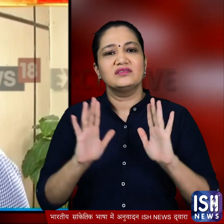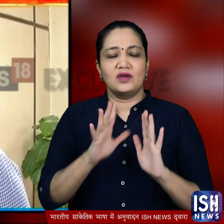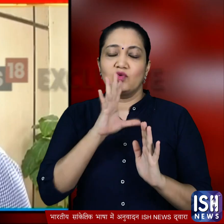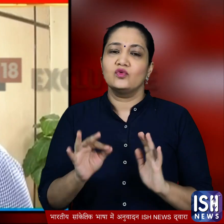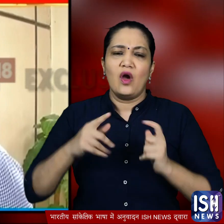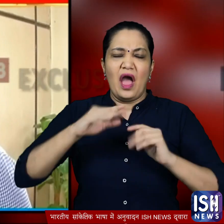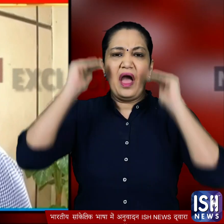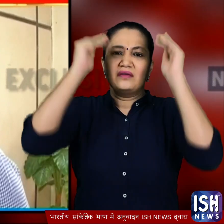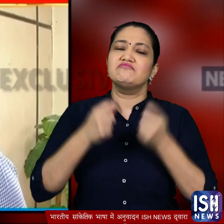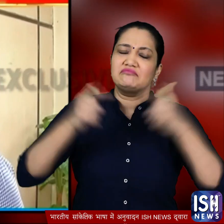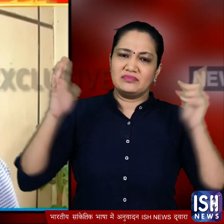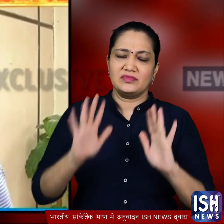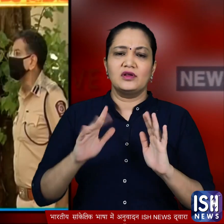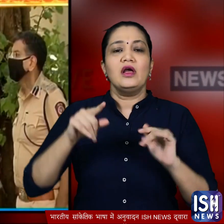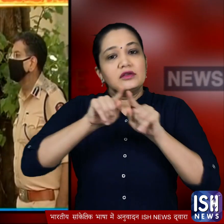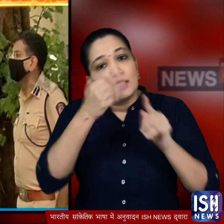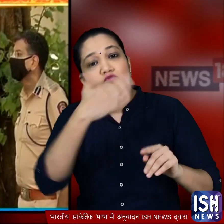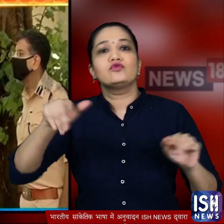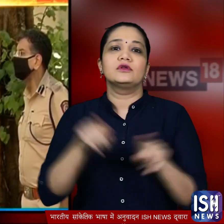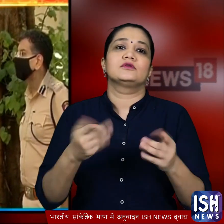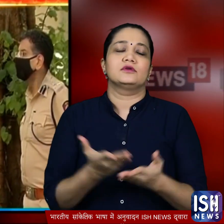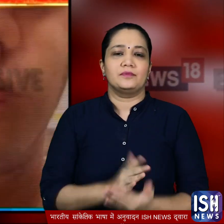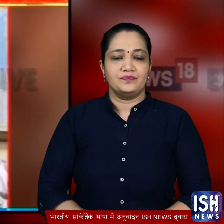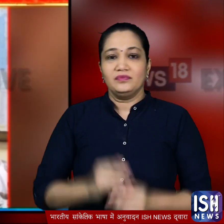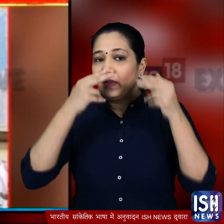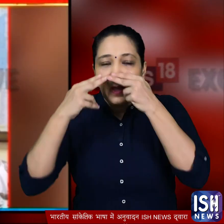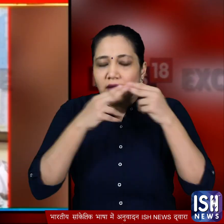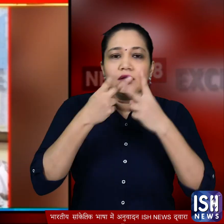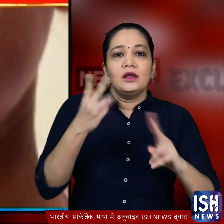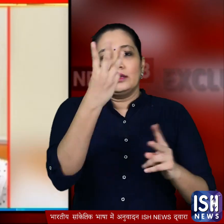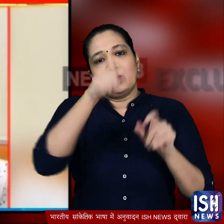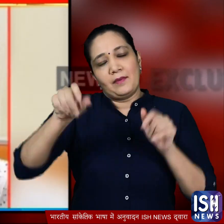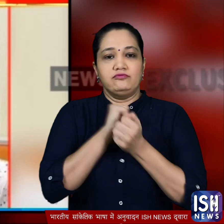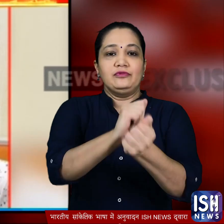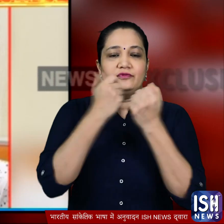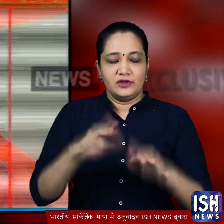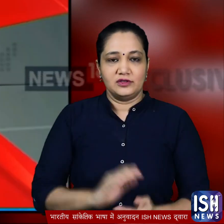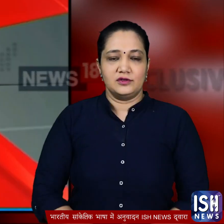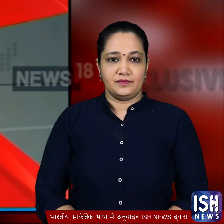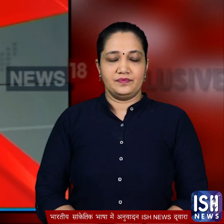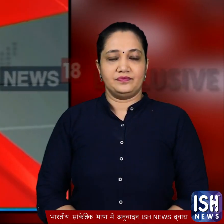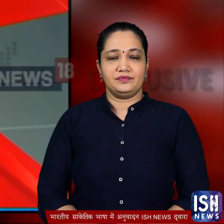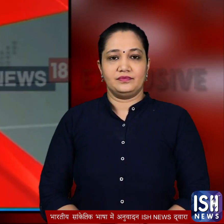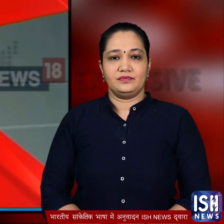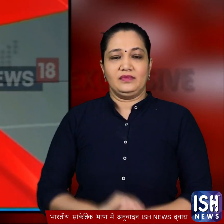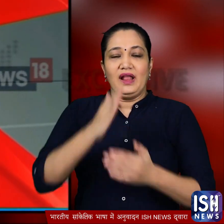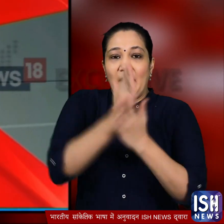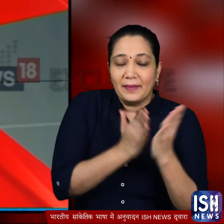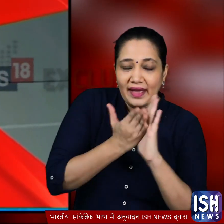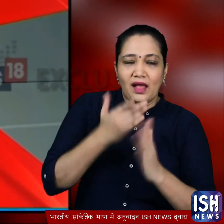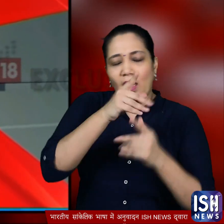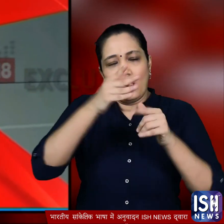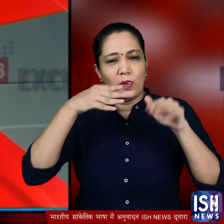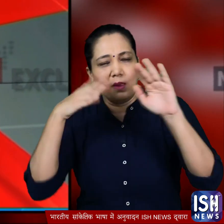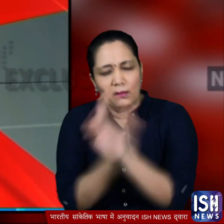आल्सो बिट हाई प्रोफाइल एंड दे आर आल्सो स्टूडेंट्स आल्सो। पुलिस ने ड्रग्स रैकेट चलाने के आरोप में 3 लोगों को गिरफ्तार किया है, जिन पर आरोप है कि ये बेकरी के नाम